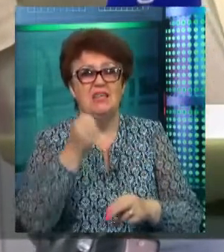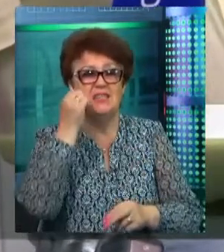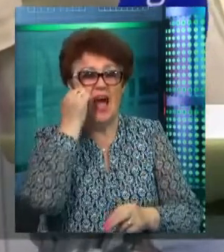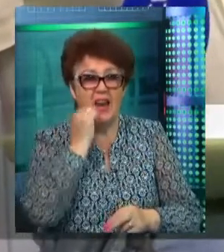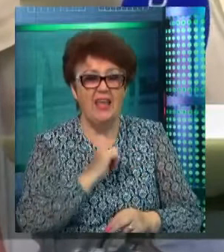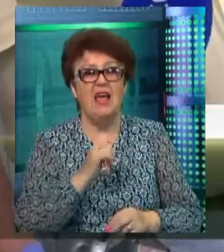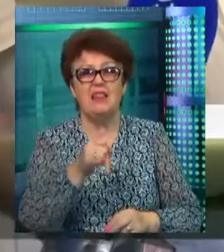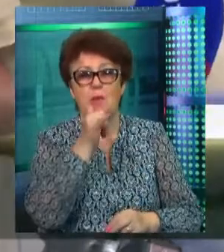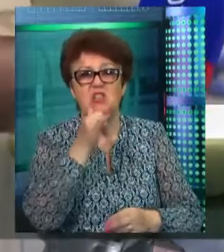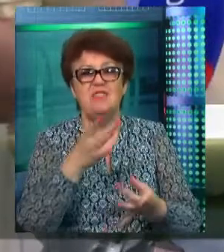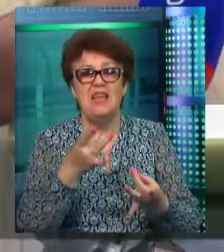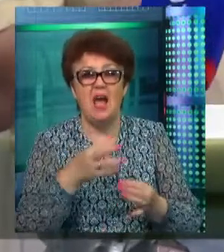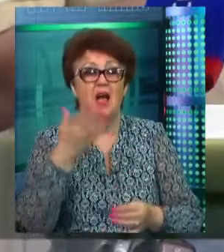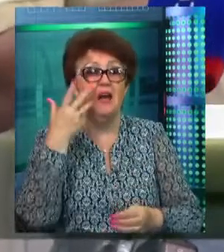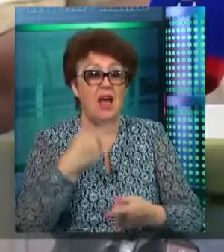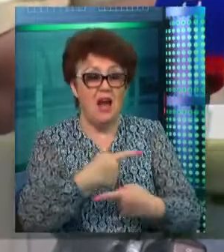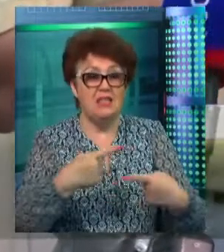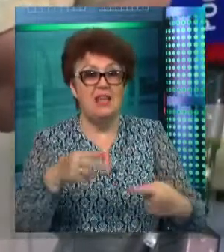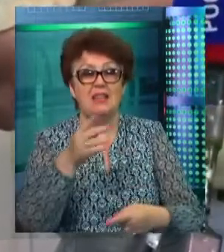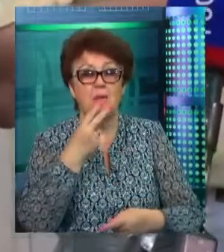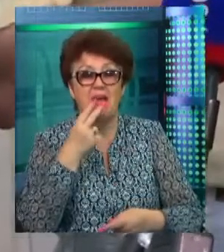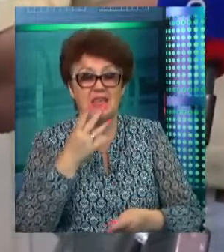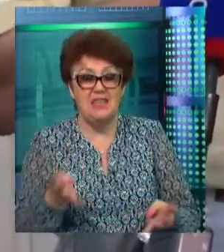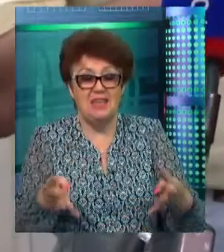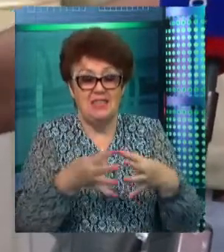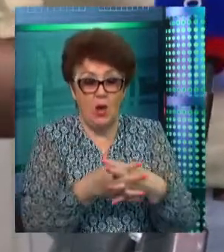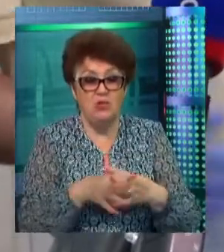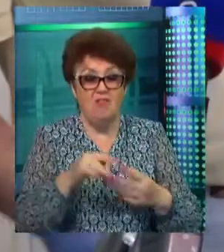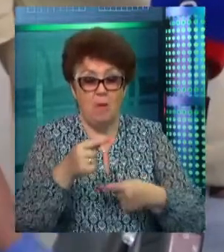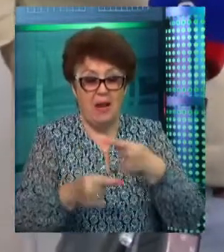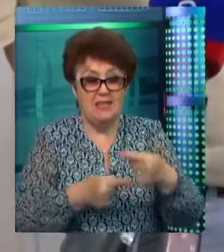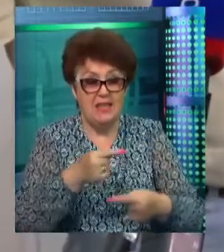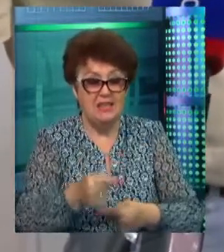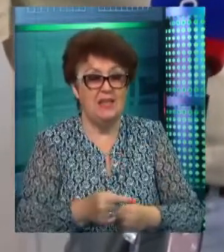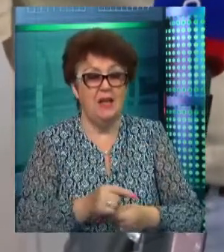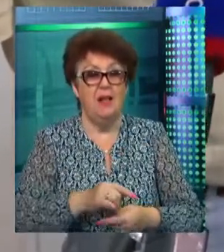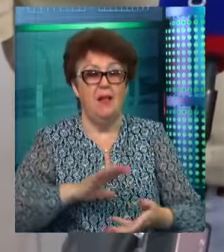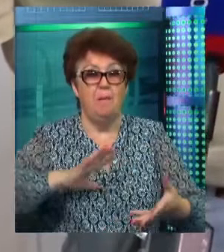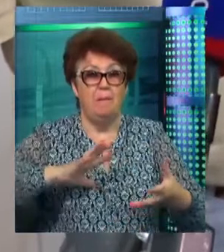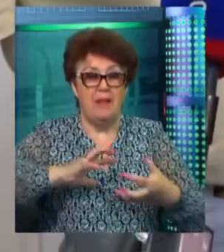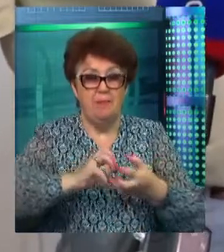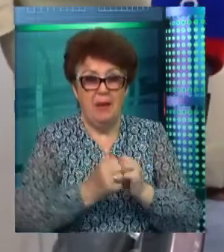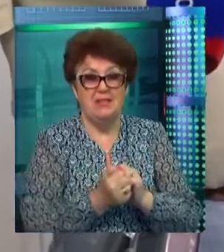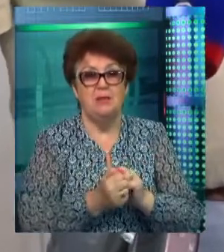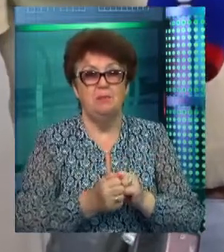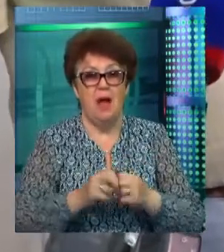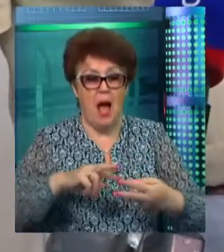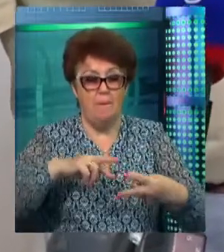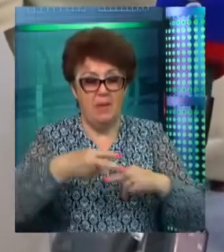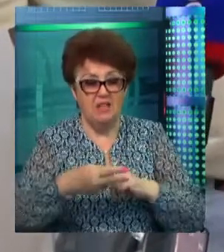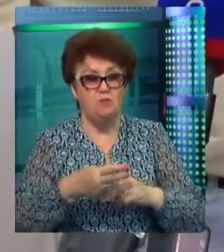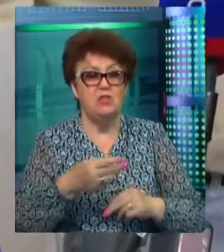табачного сырья когда разные табаки вместе соединяются реальные в процессе подавления под прессом обмениваться своими вкус